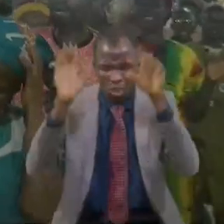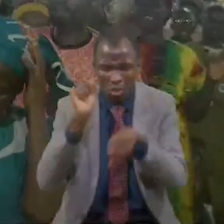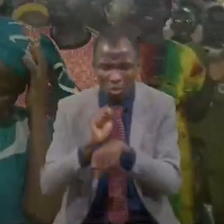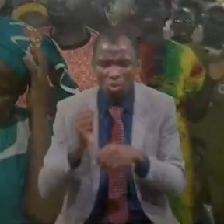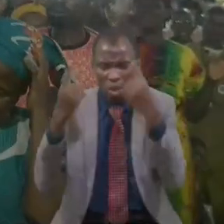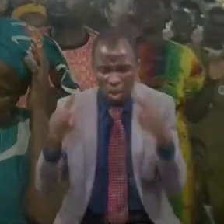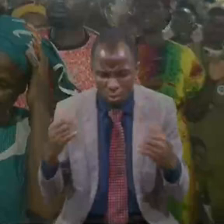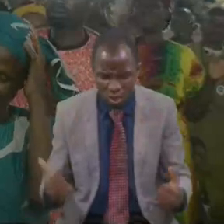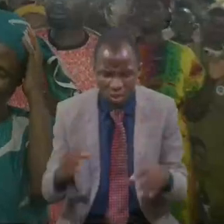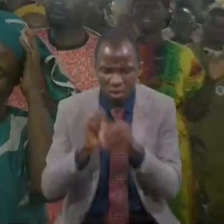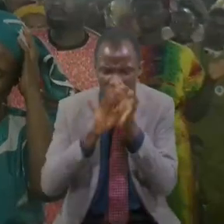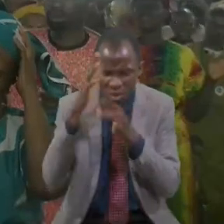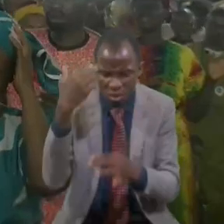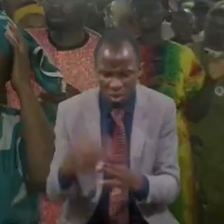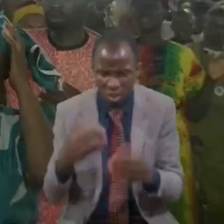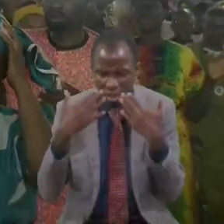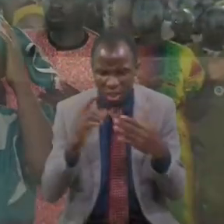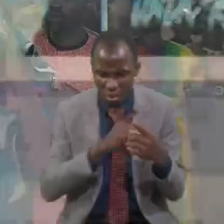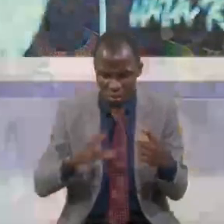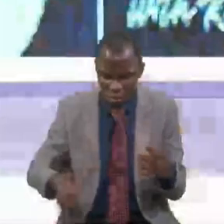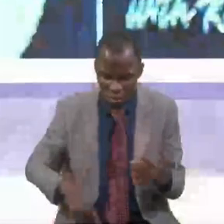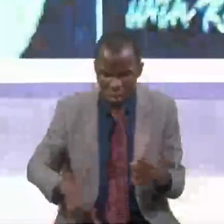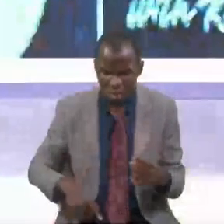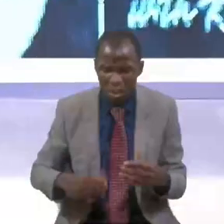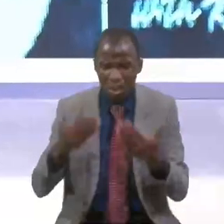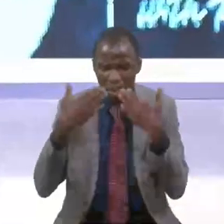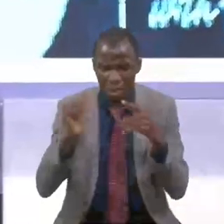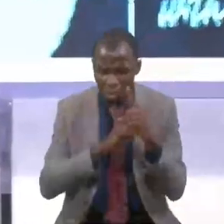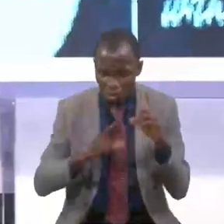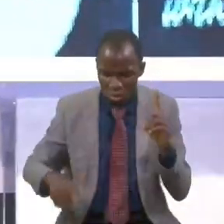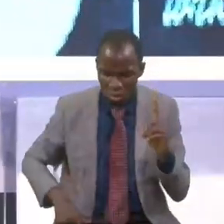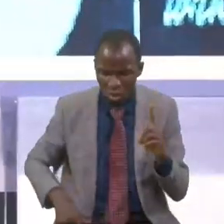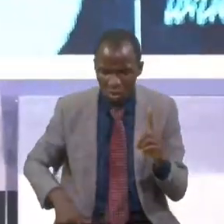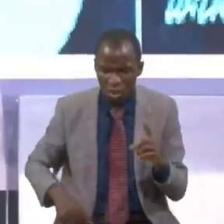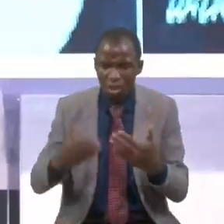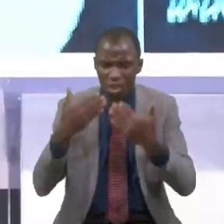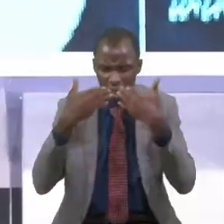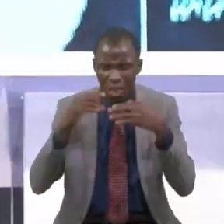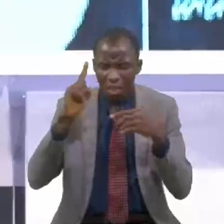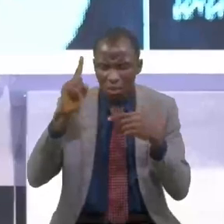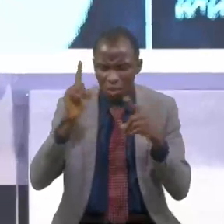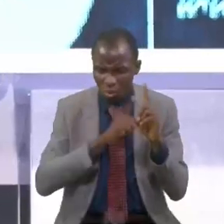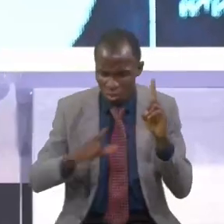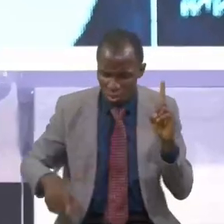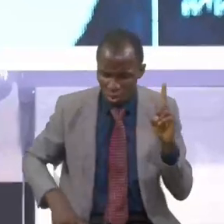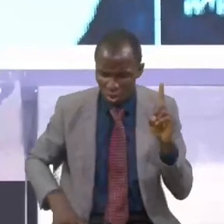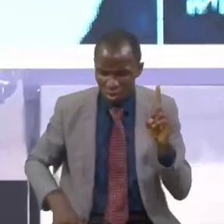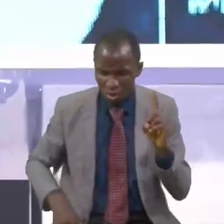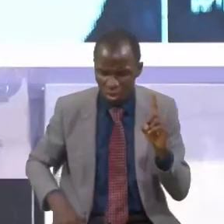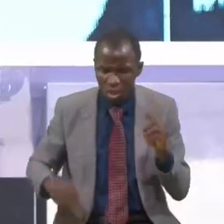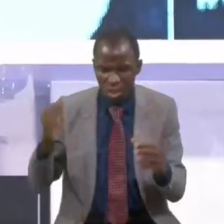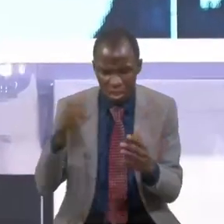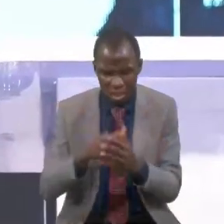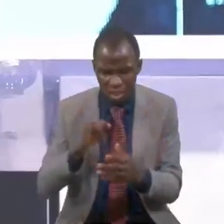aussitôt merci Seigneur merci Seigneur merci Seigneur